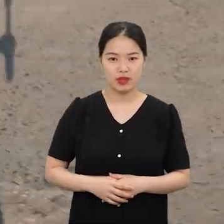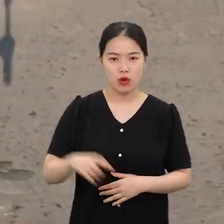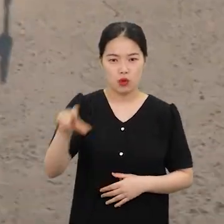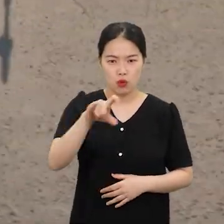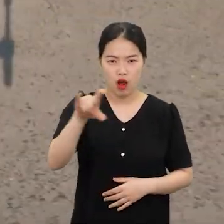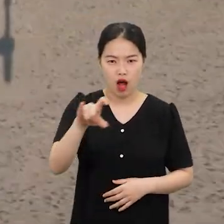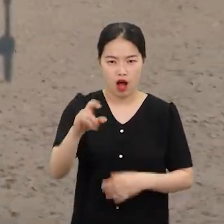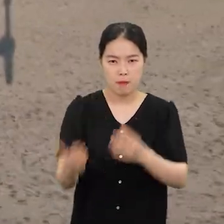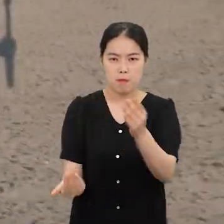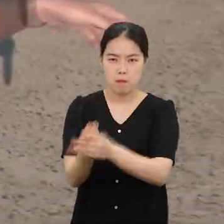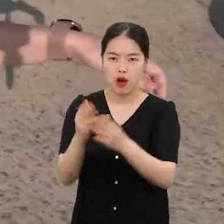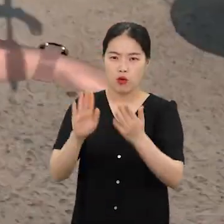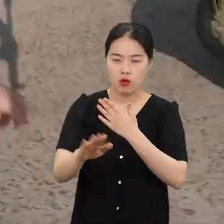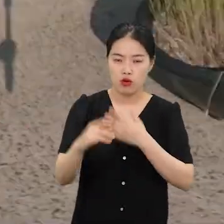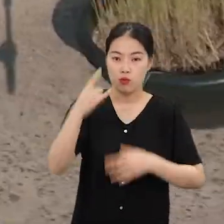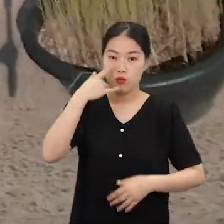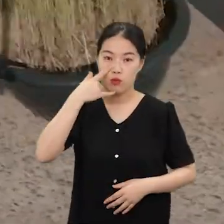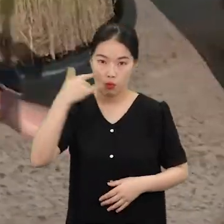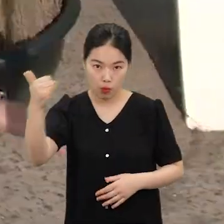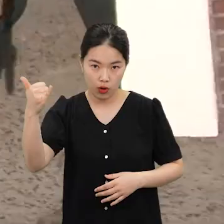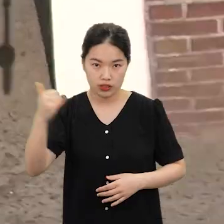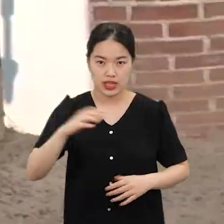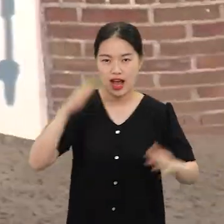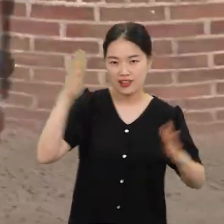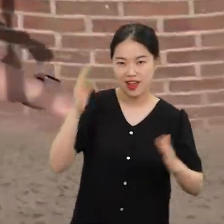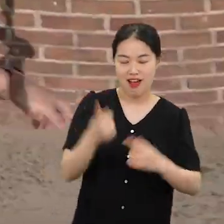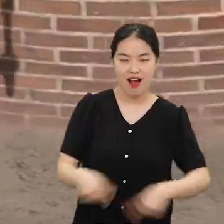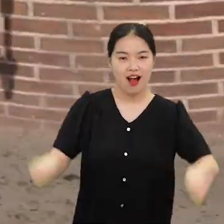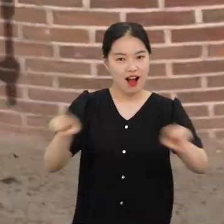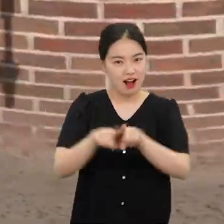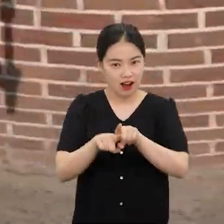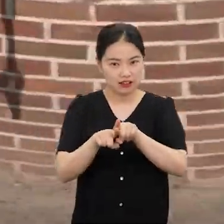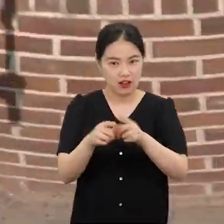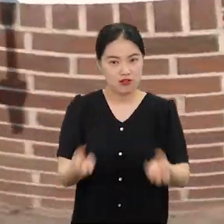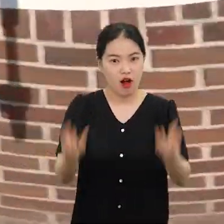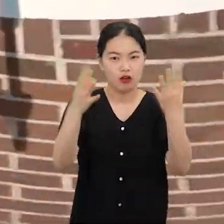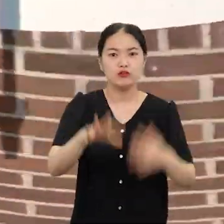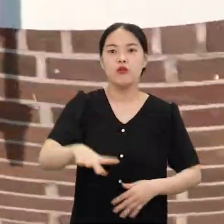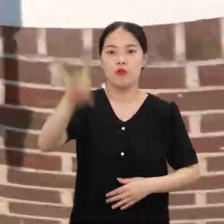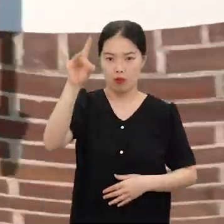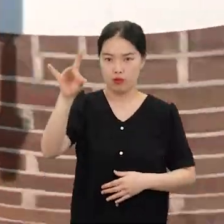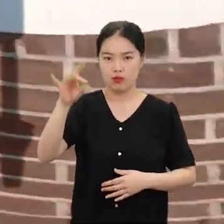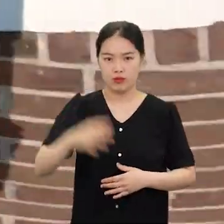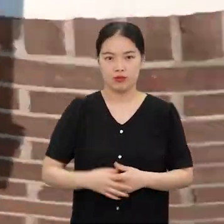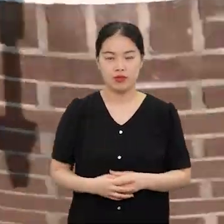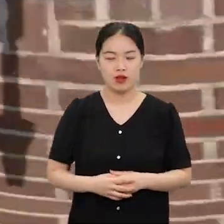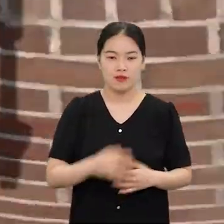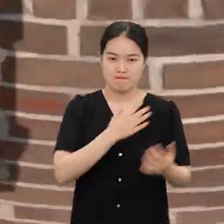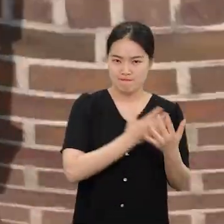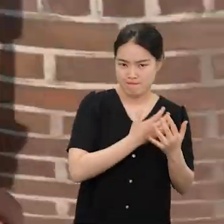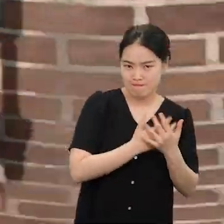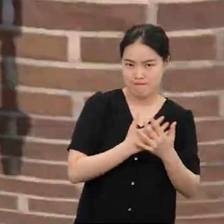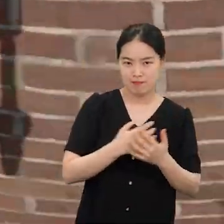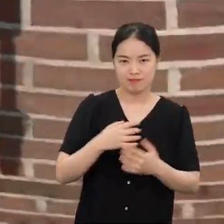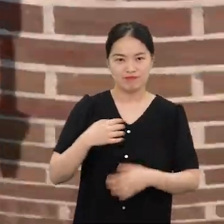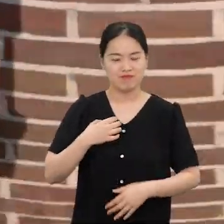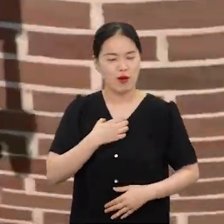이후에 학부모와 아이들이 함께하는 첫 행사여서 너무 설레고